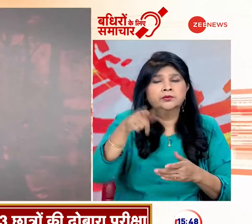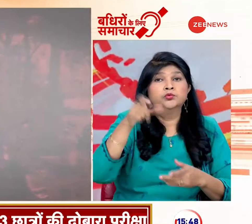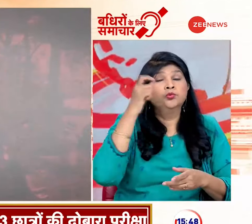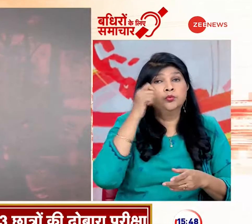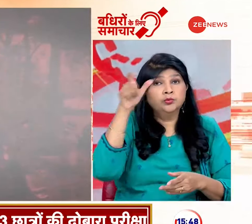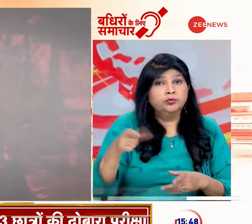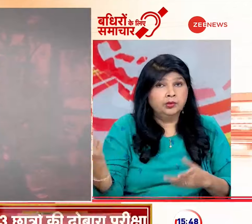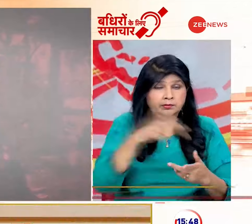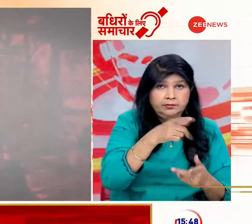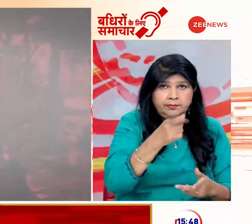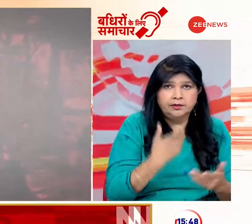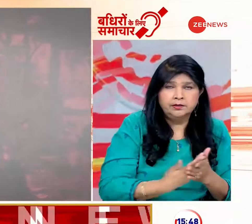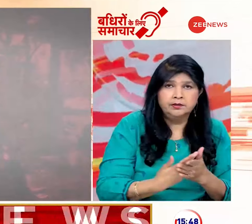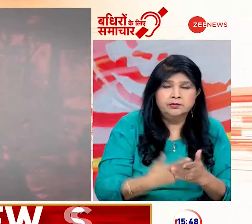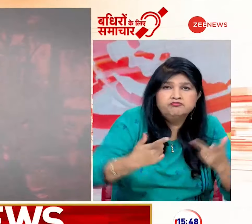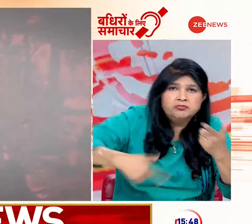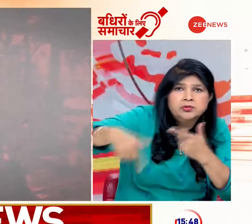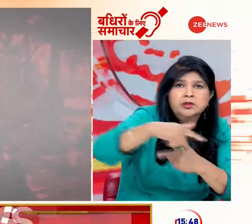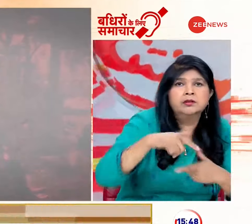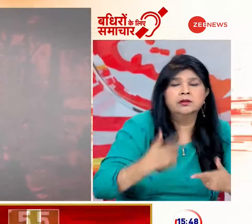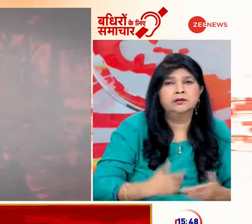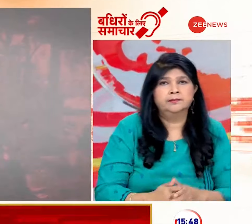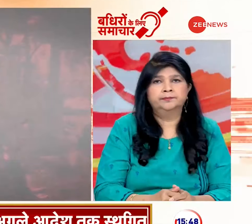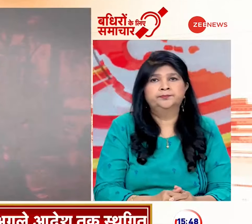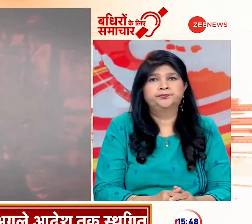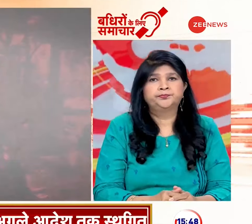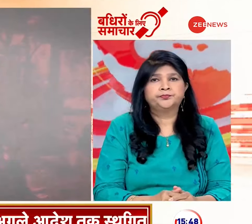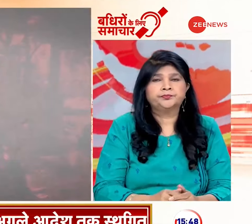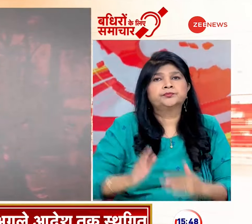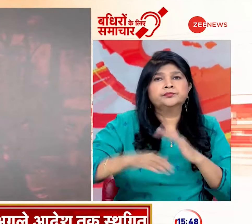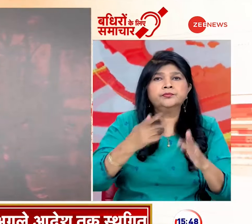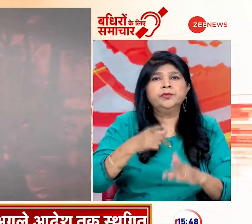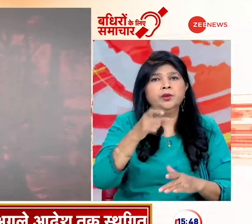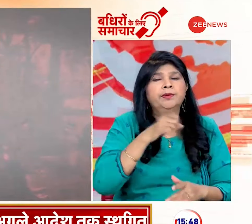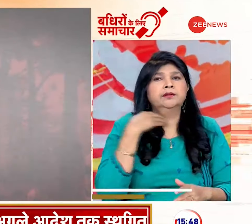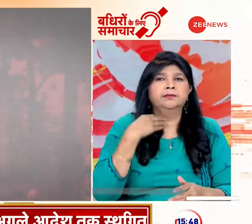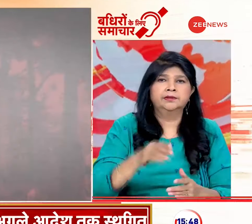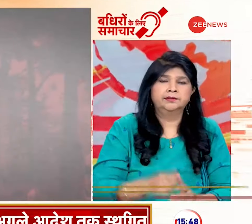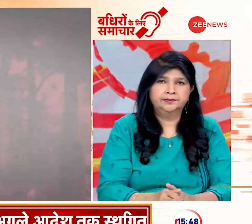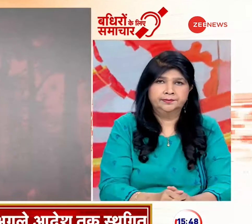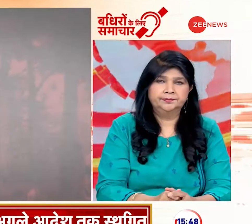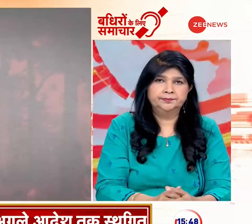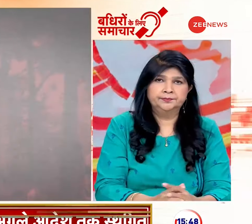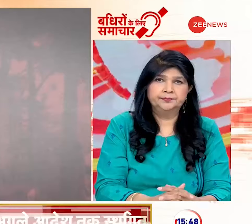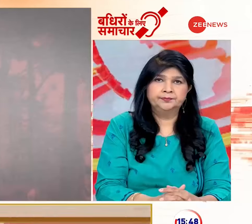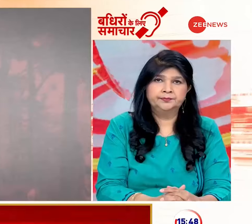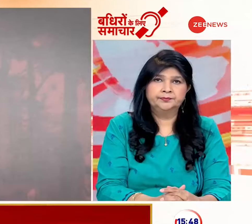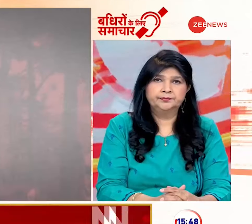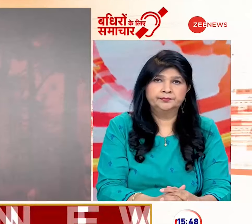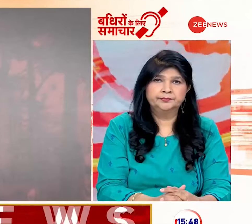भागे पर अपराधियों ने उन्हें घेर लिया और गोली मारकर हत्या कर दी।